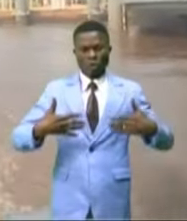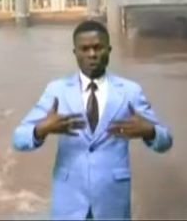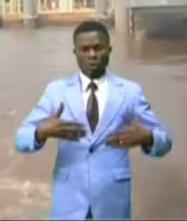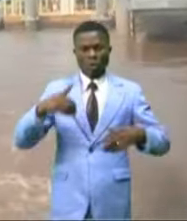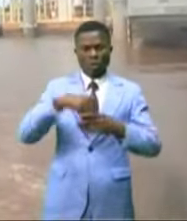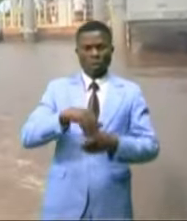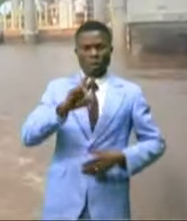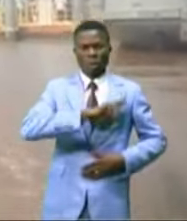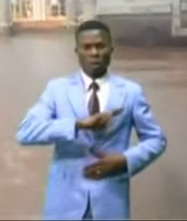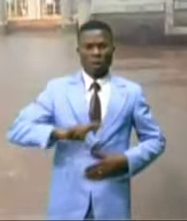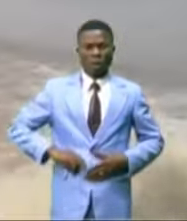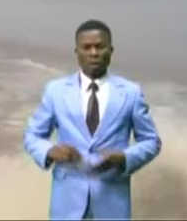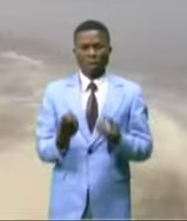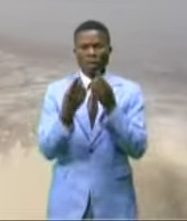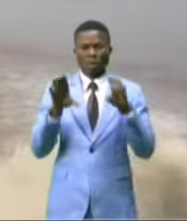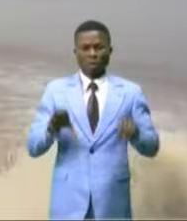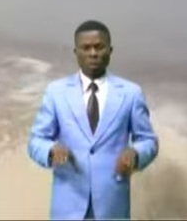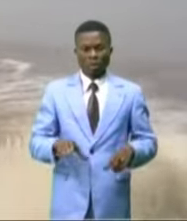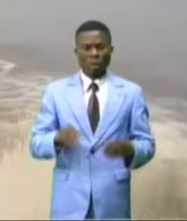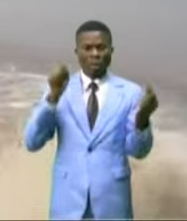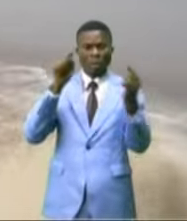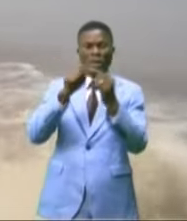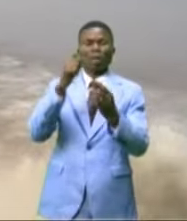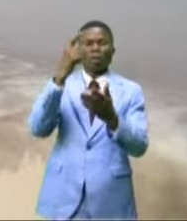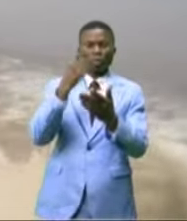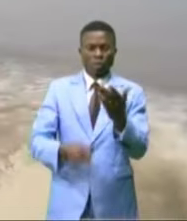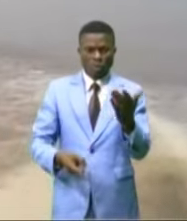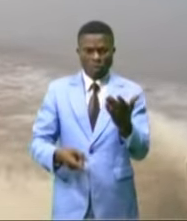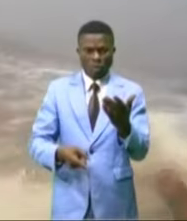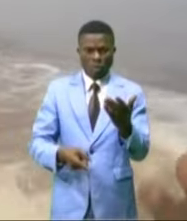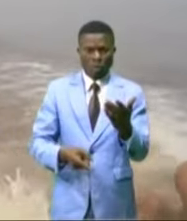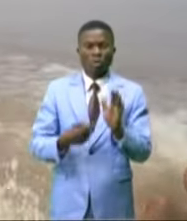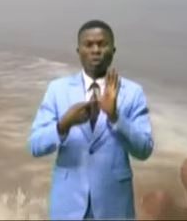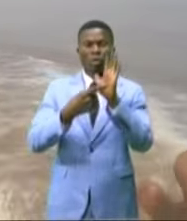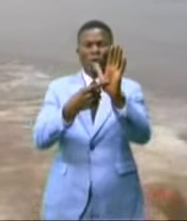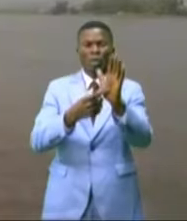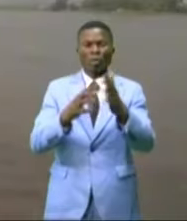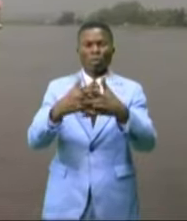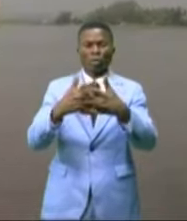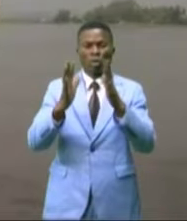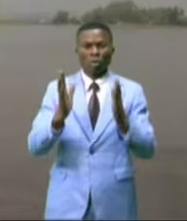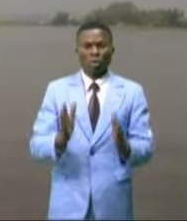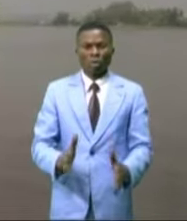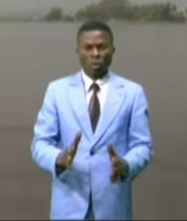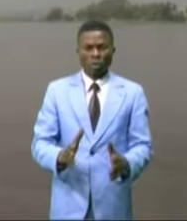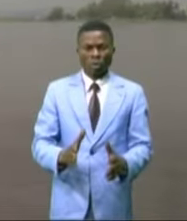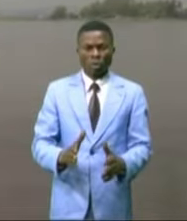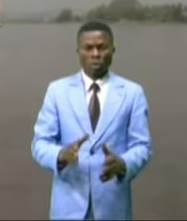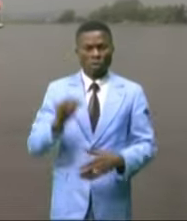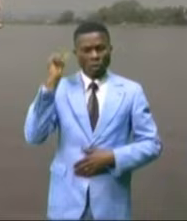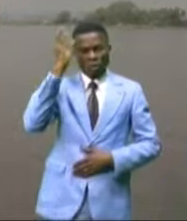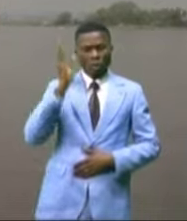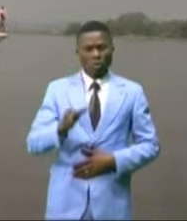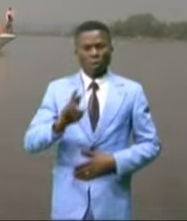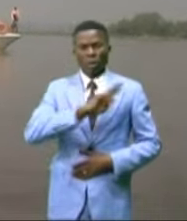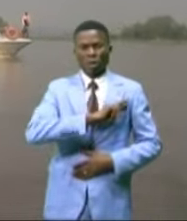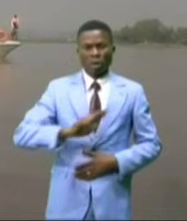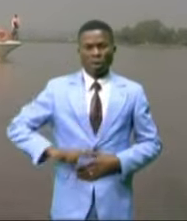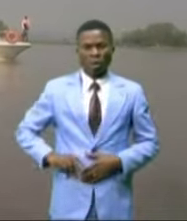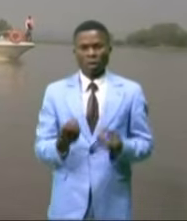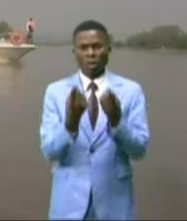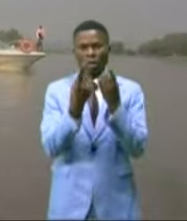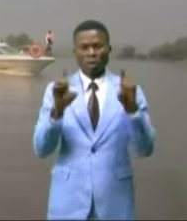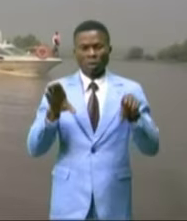République démocratique du Congo dans l'objectif de démontrer aux partenaires environnementaux de la République démocratique du